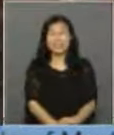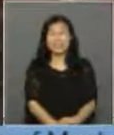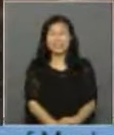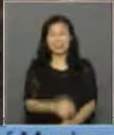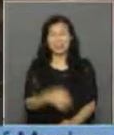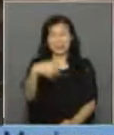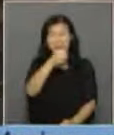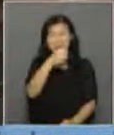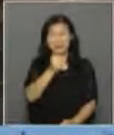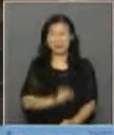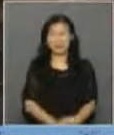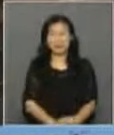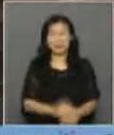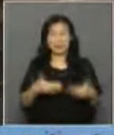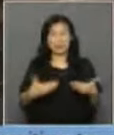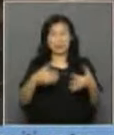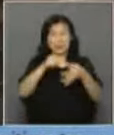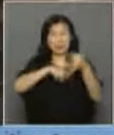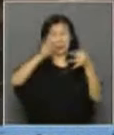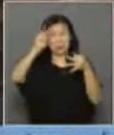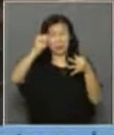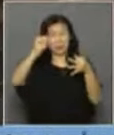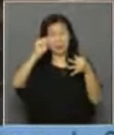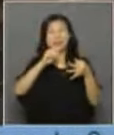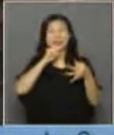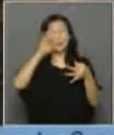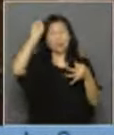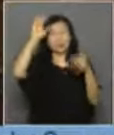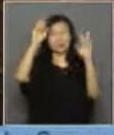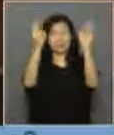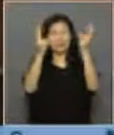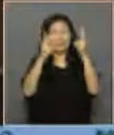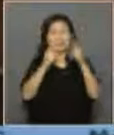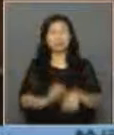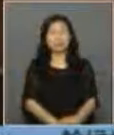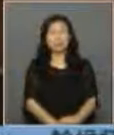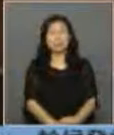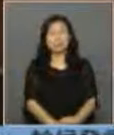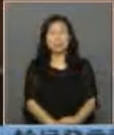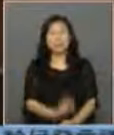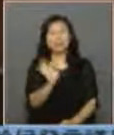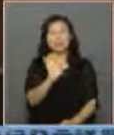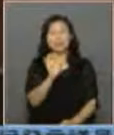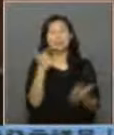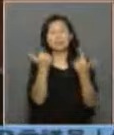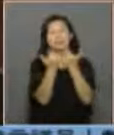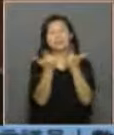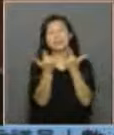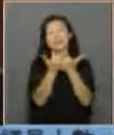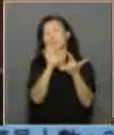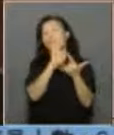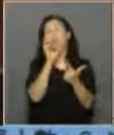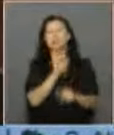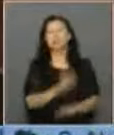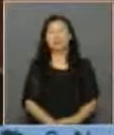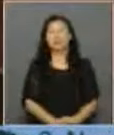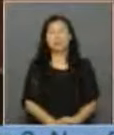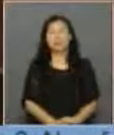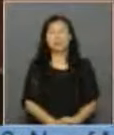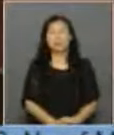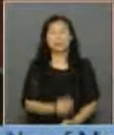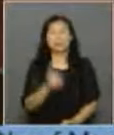主席，今天莫乃光議員的動議辯論議案其實就沒什麼好辯的，資訊自